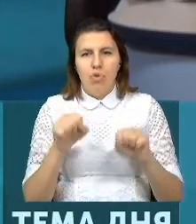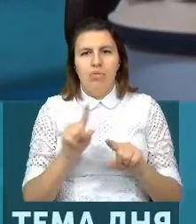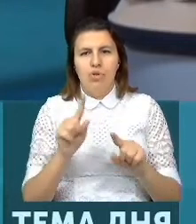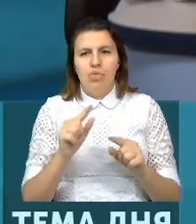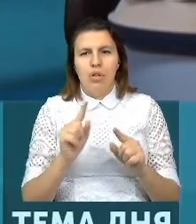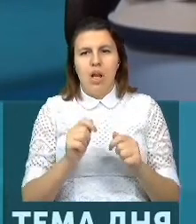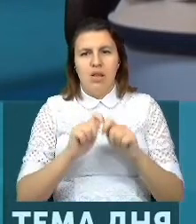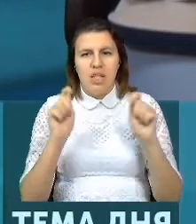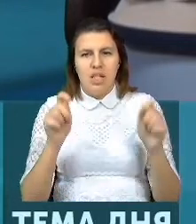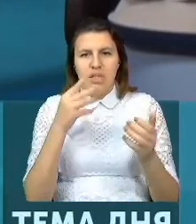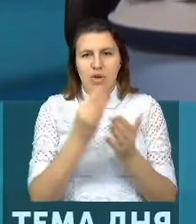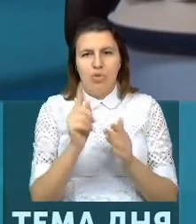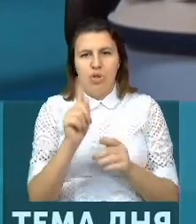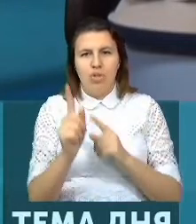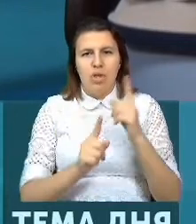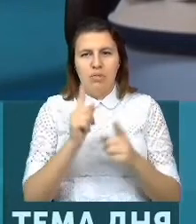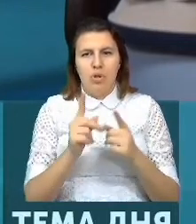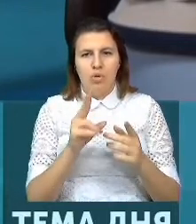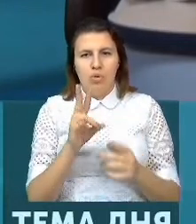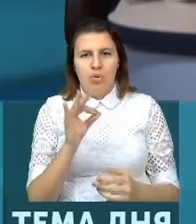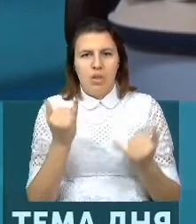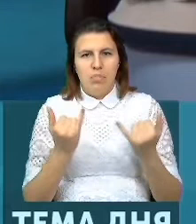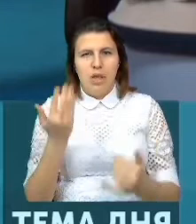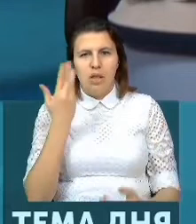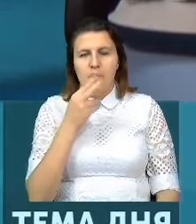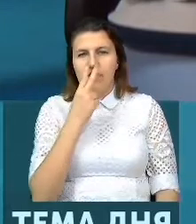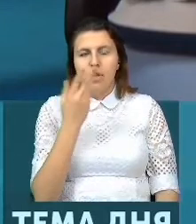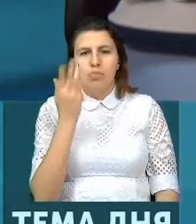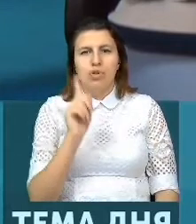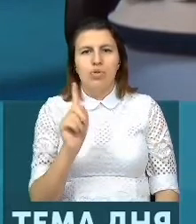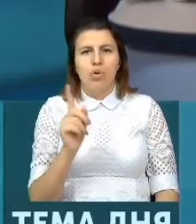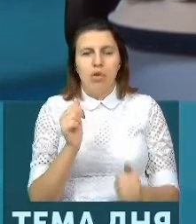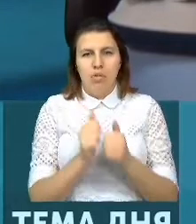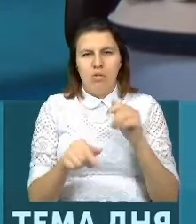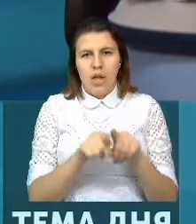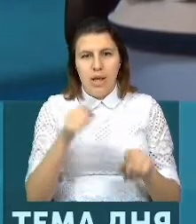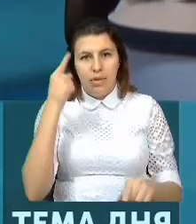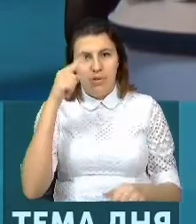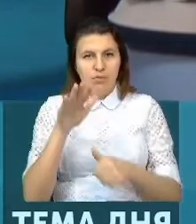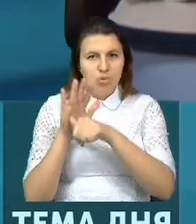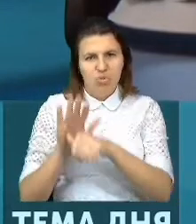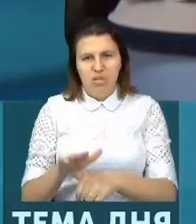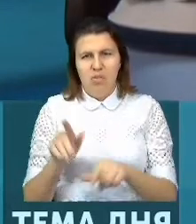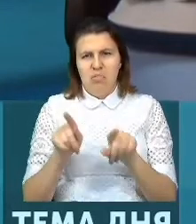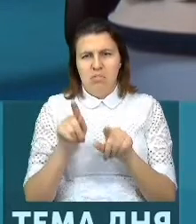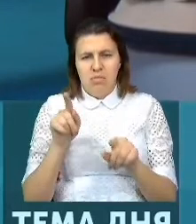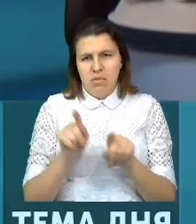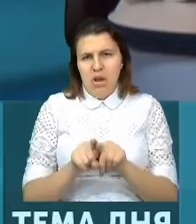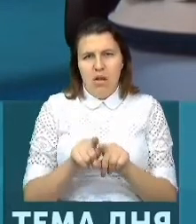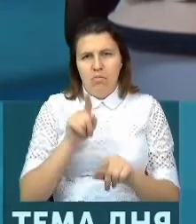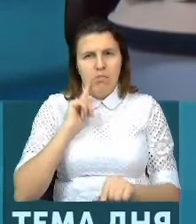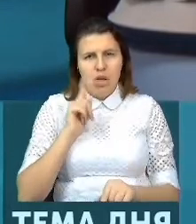свое. Но теперь, когда мы видим, что каждая такая вот инициатива пресекается, она как-то недолго,